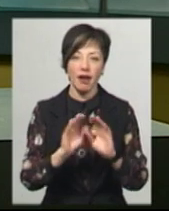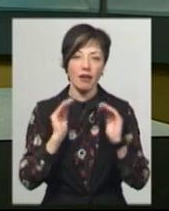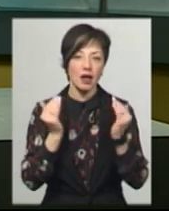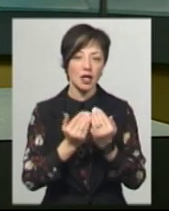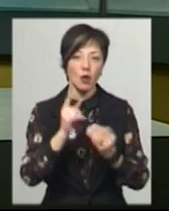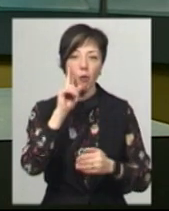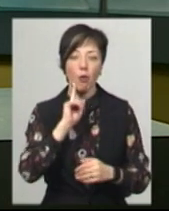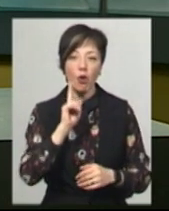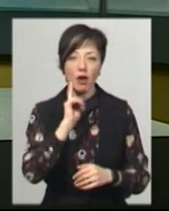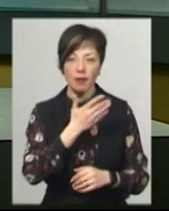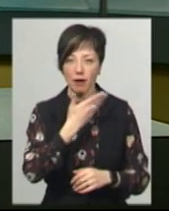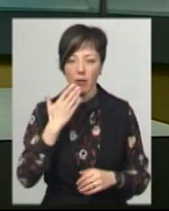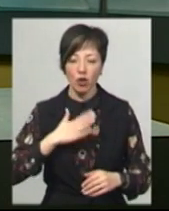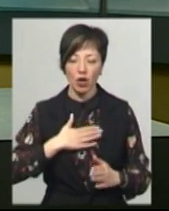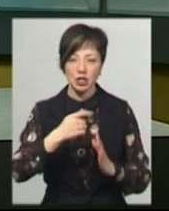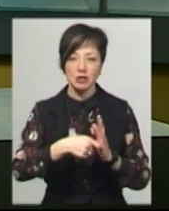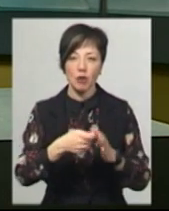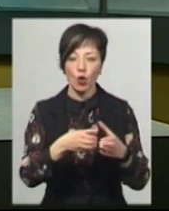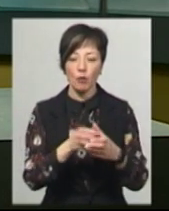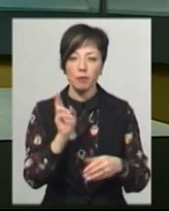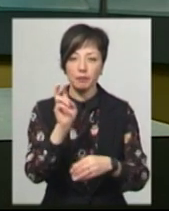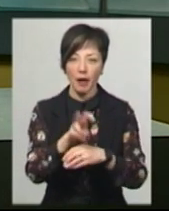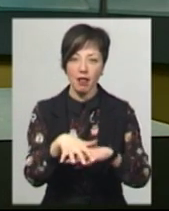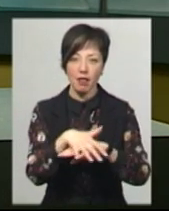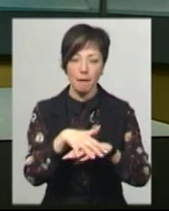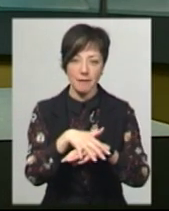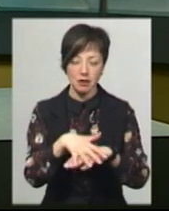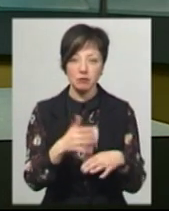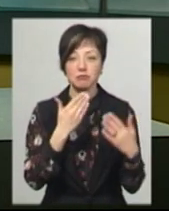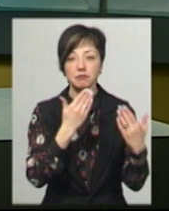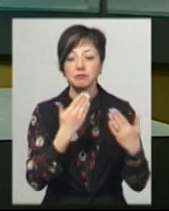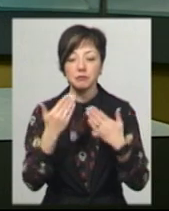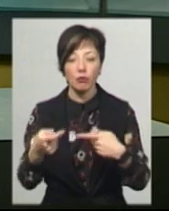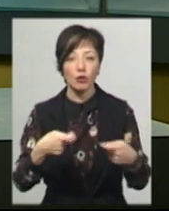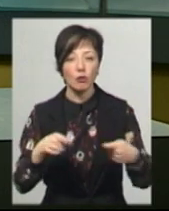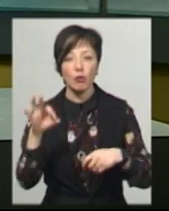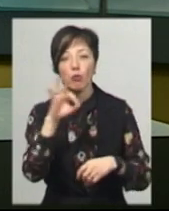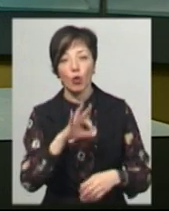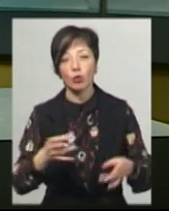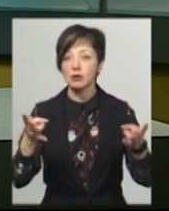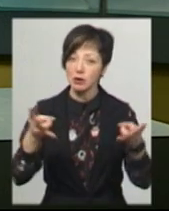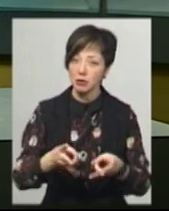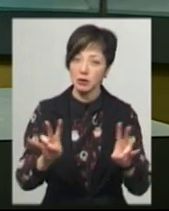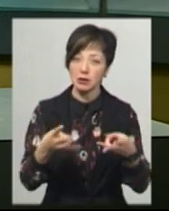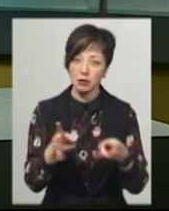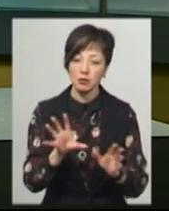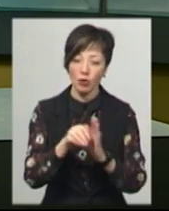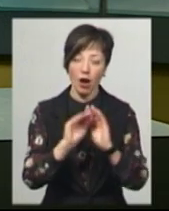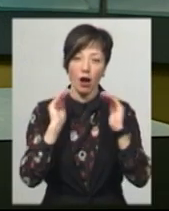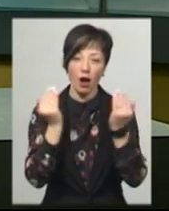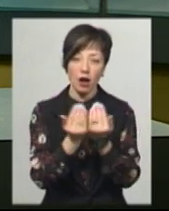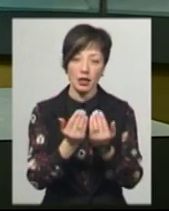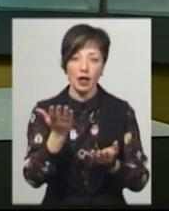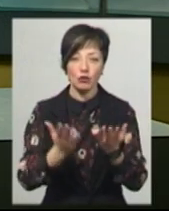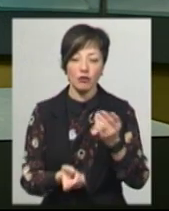що немає. Наша знімальна група відвідала речовий ринок та поцікавилась думкою продавців щодо того, чи варто запроваджувати карантин у разі,